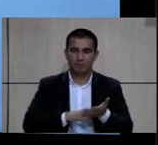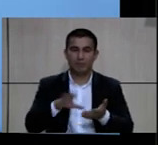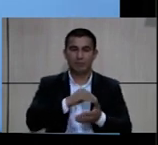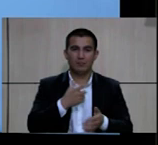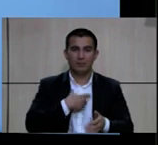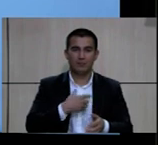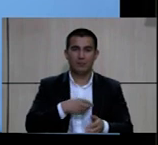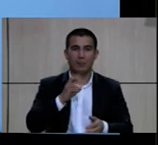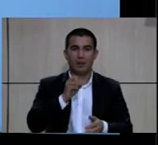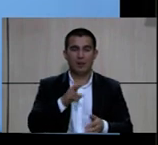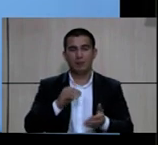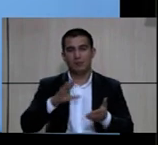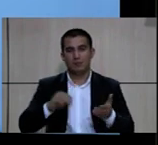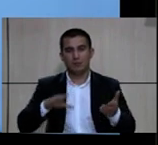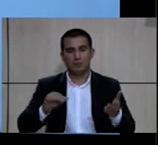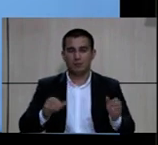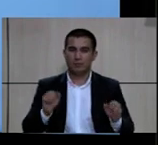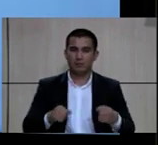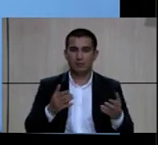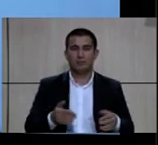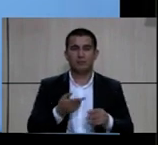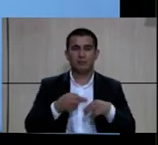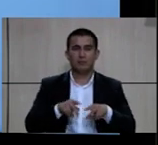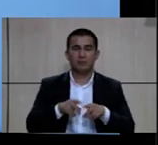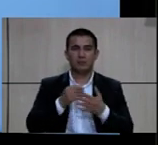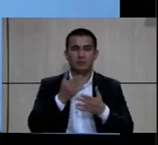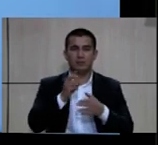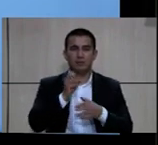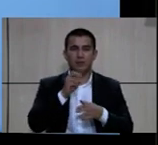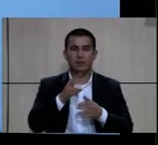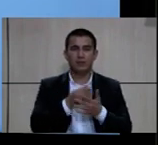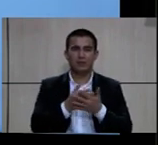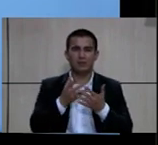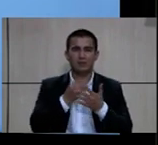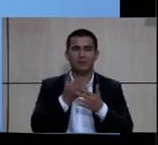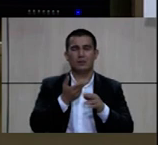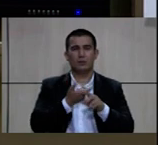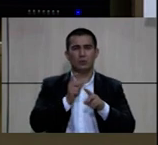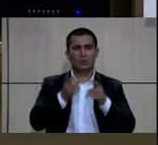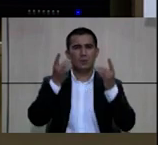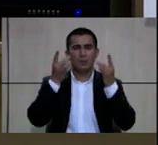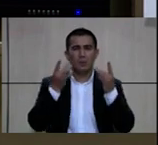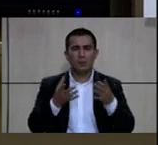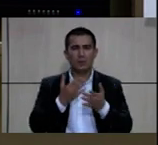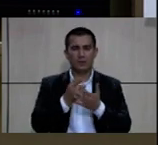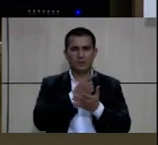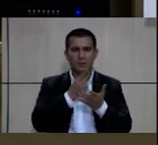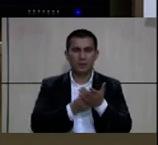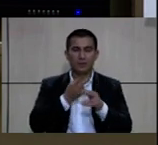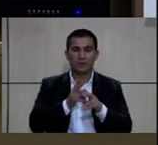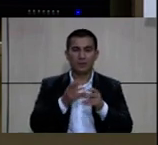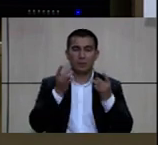yordamida belgilab olasiz. Ballarimiz, ya'ni savollarning oddiy va murakkabligiga qarab